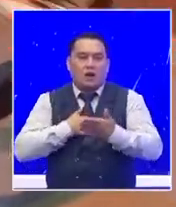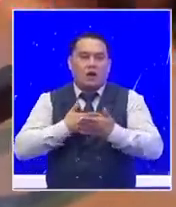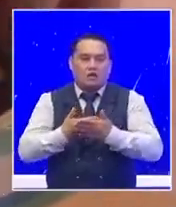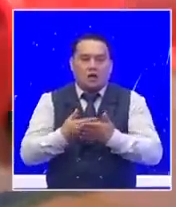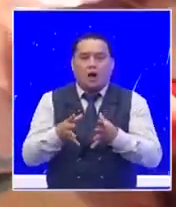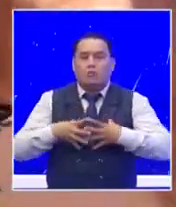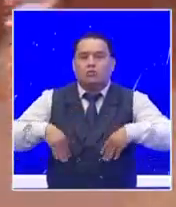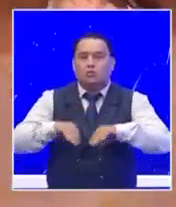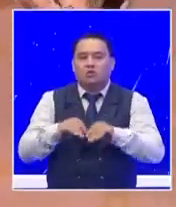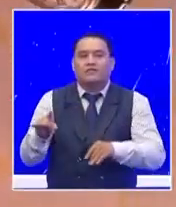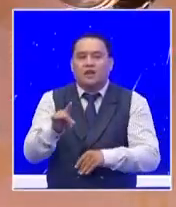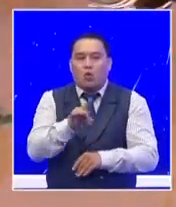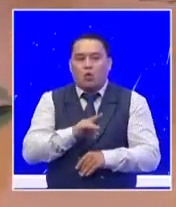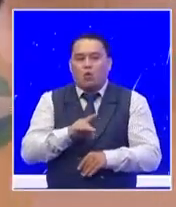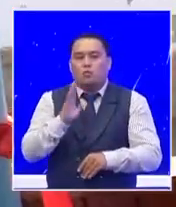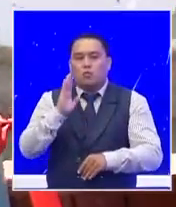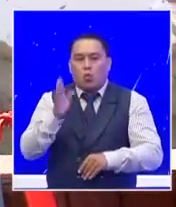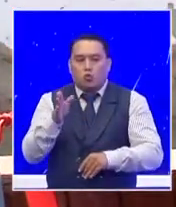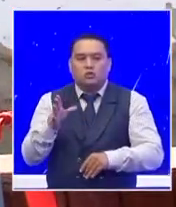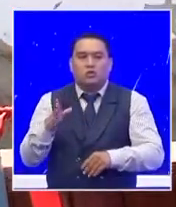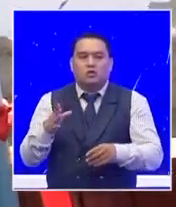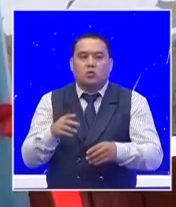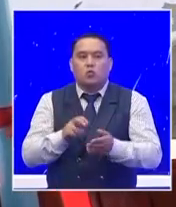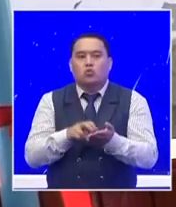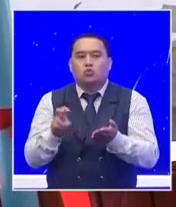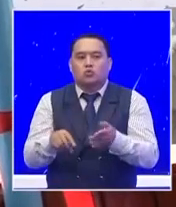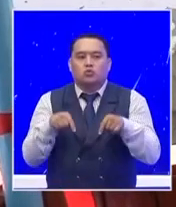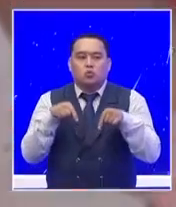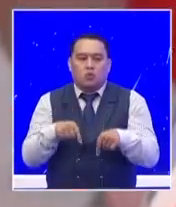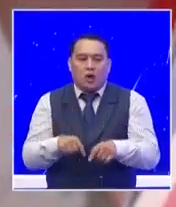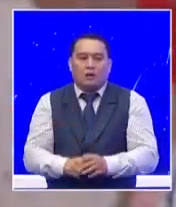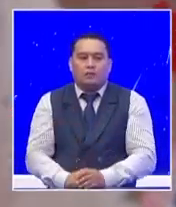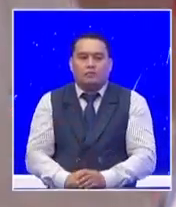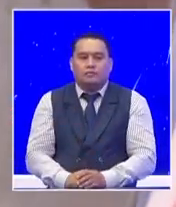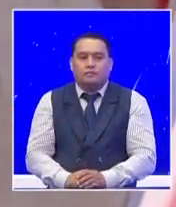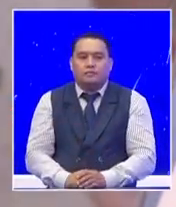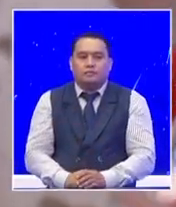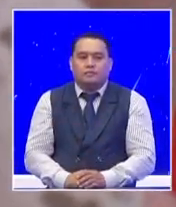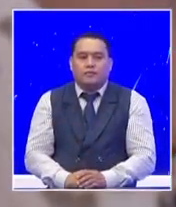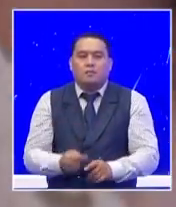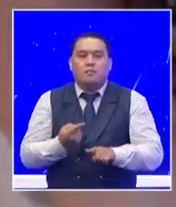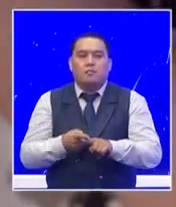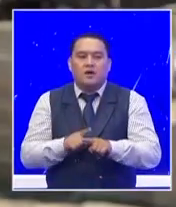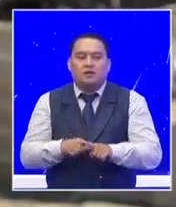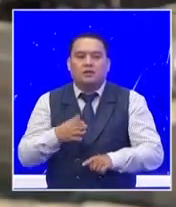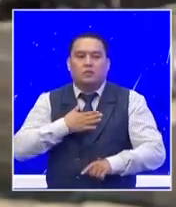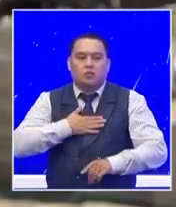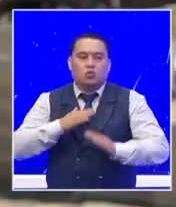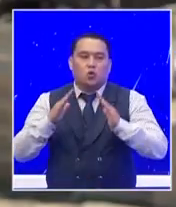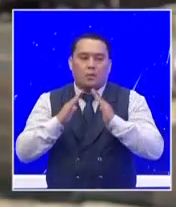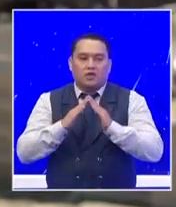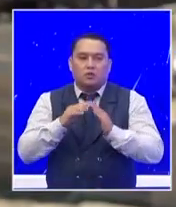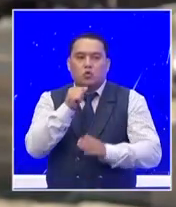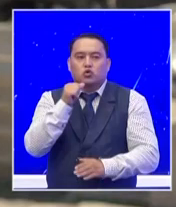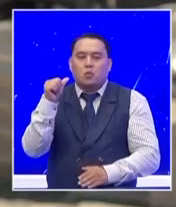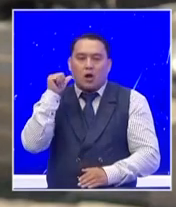позиция общественников региона, в скором времени пришлось бы съезжать и отсюда. Мы живем в этом доме с